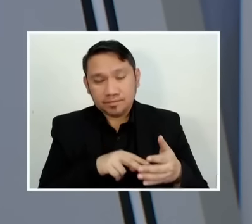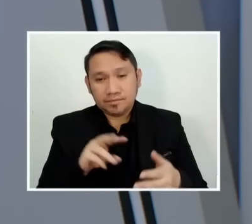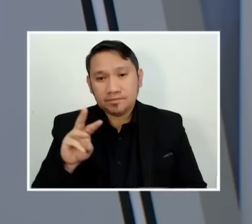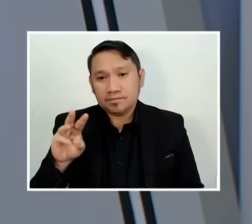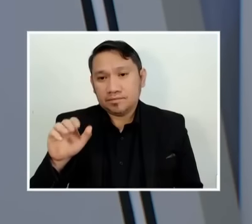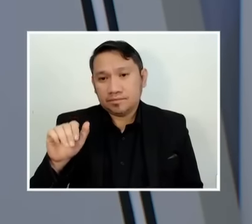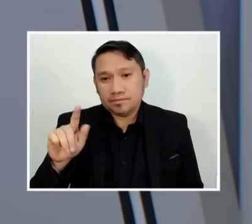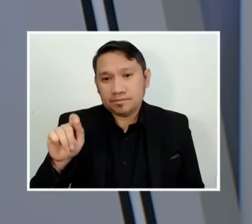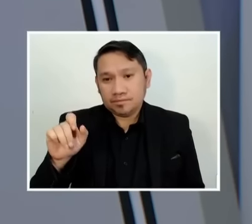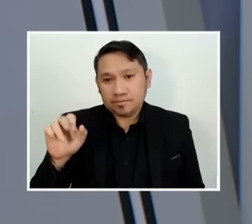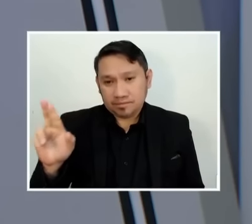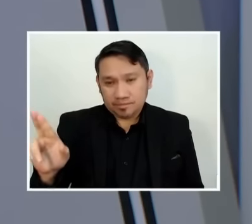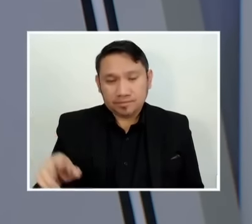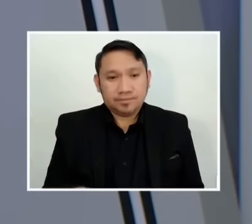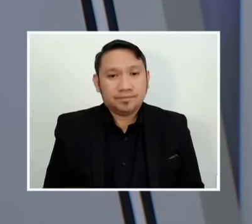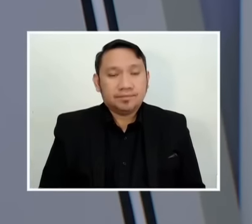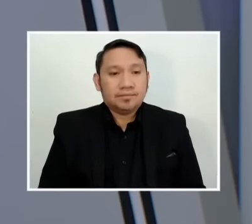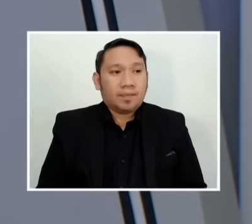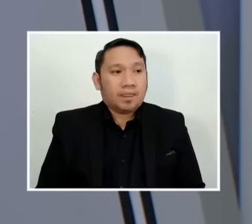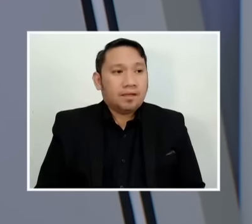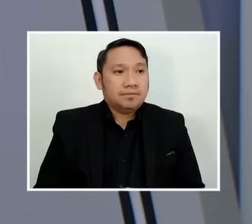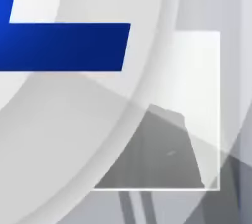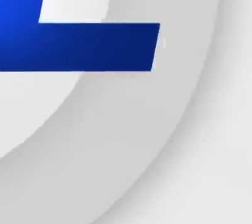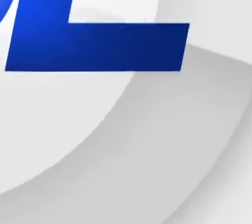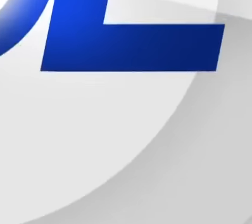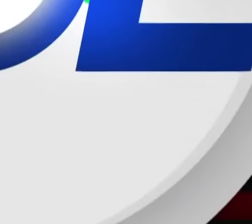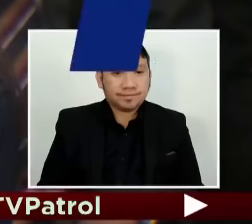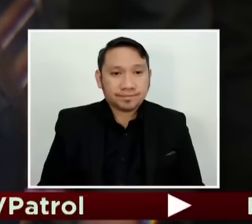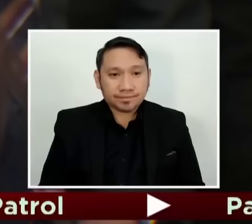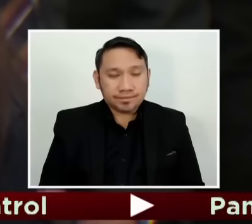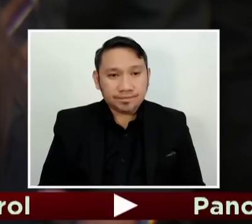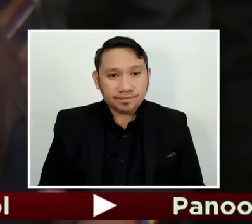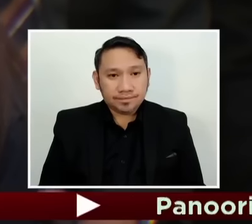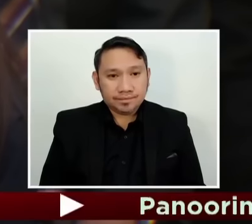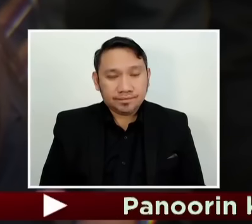Long. Nagpapatrol, Karen De Guzman.